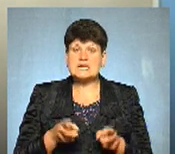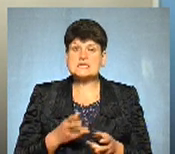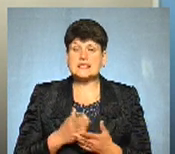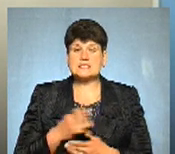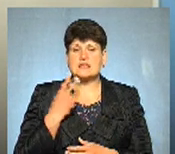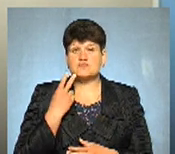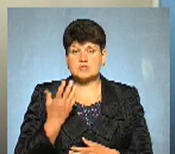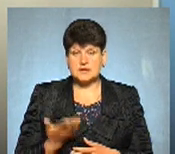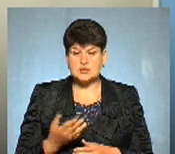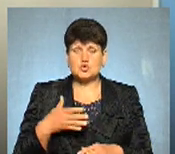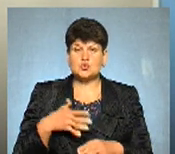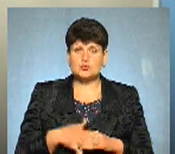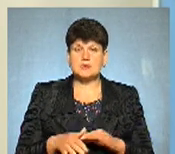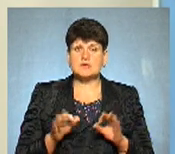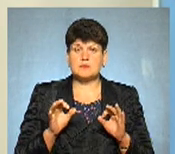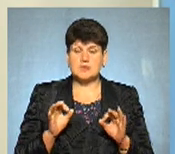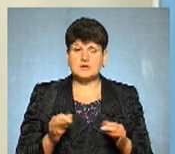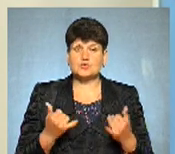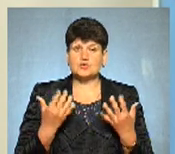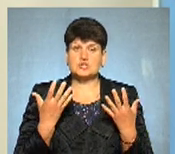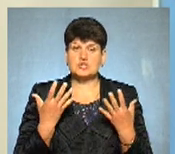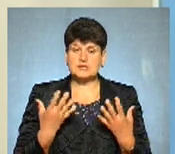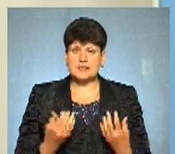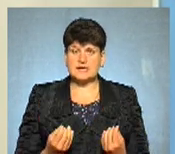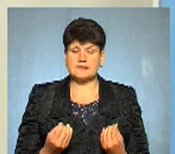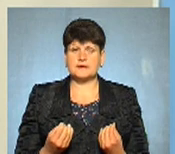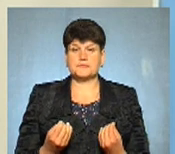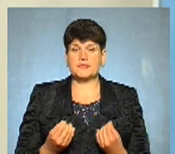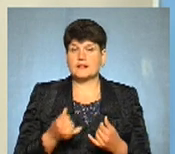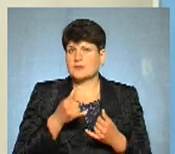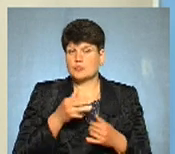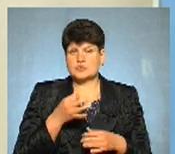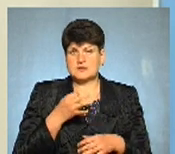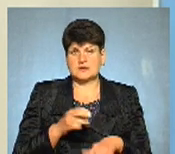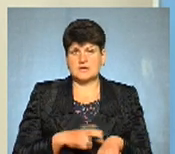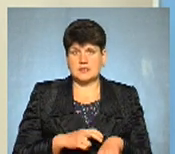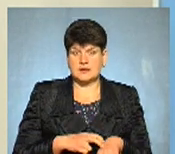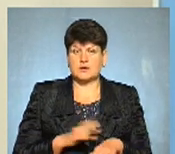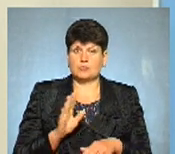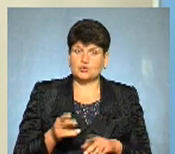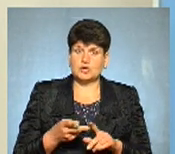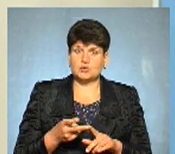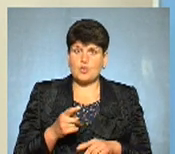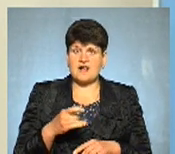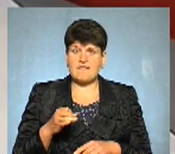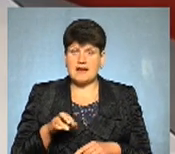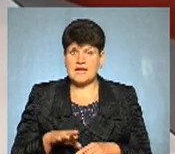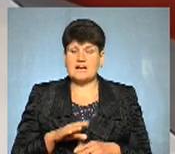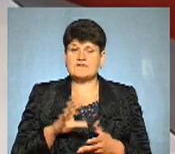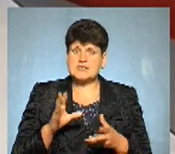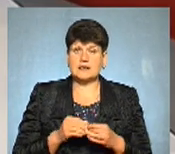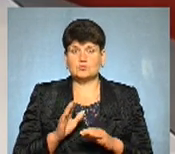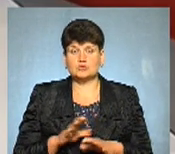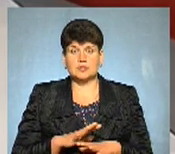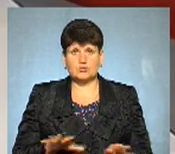І зрозумійте правильно, на сьогоднішній день епідеміологи не готові сказати, коли у нас почнеться друга хвиля і чи вона буде взагалі. Тому ми зараз живемо, не